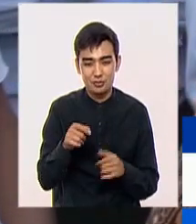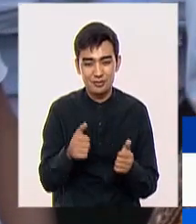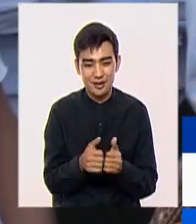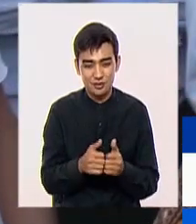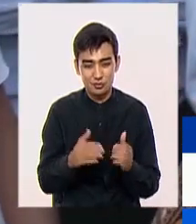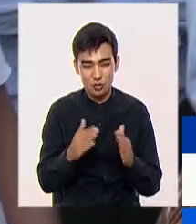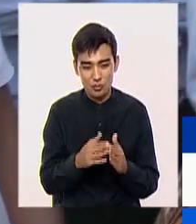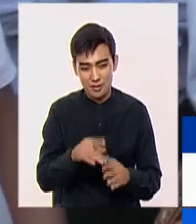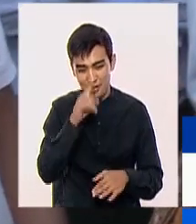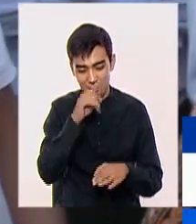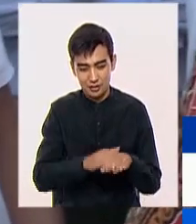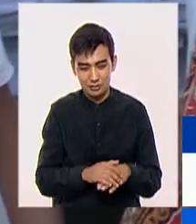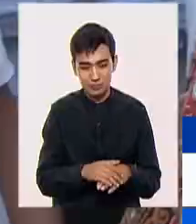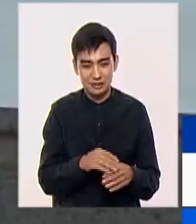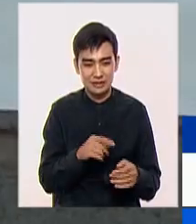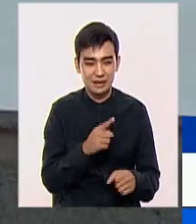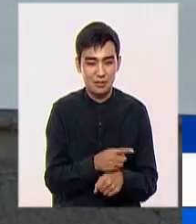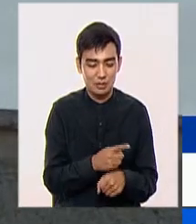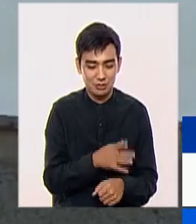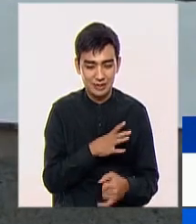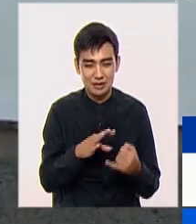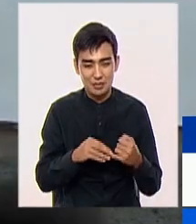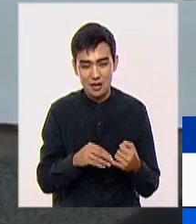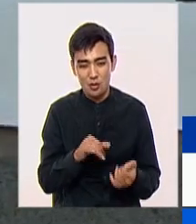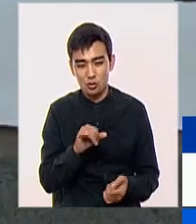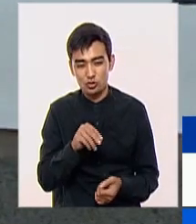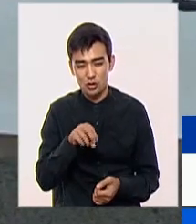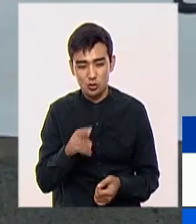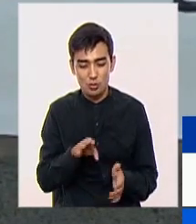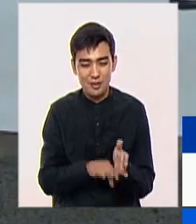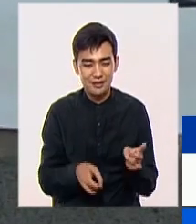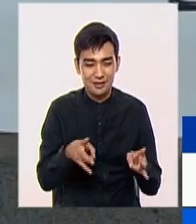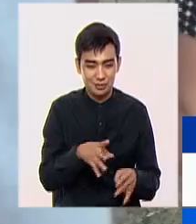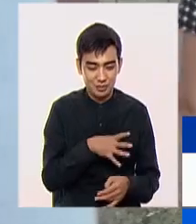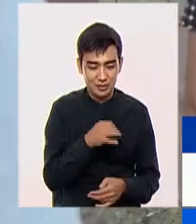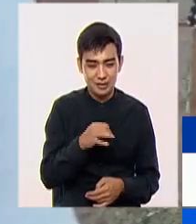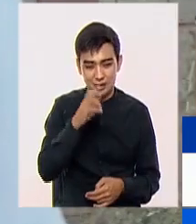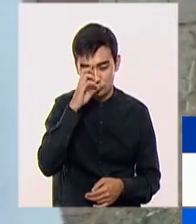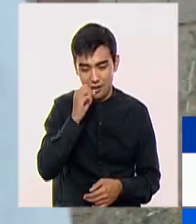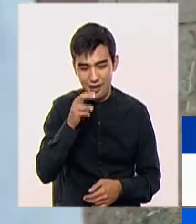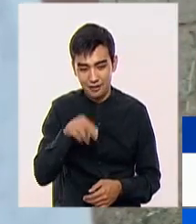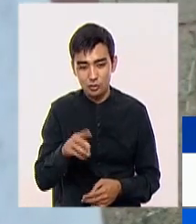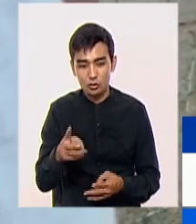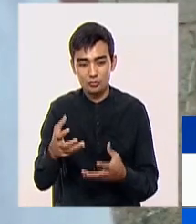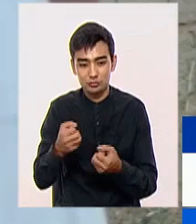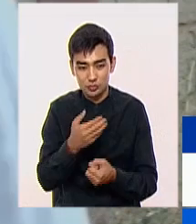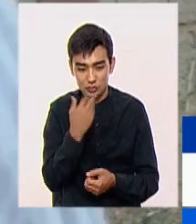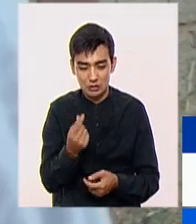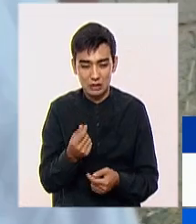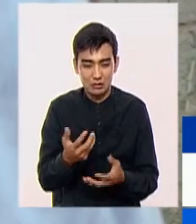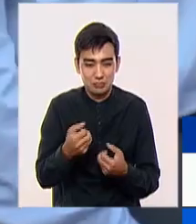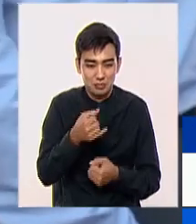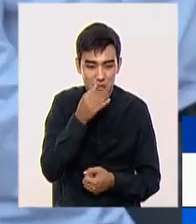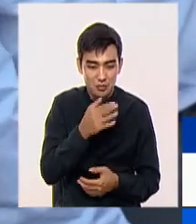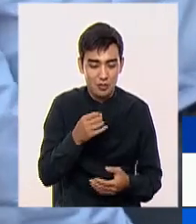рәсімдеуге әкімдік тыйым салған. Құжаты жер учаскесі күйінде қалып, тұрғызылған баспанасы үшін мемлекеттік акт алып үлгермегендер қаржыдан қағылмақ. Үй